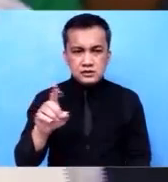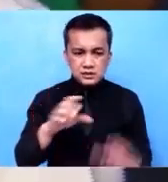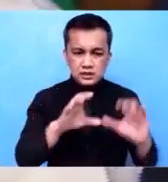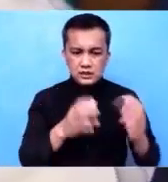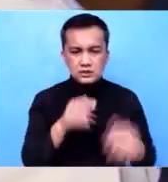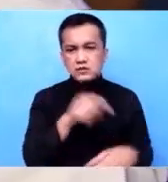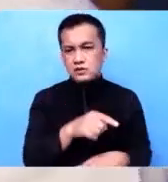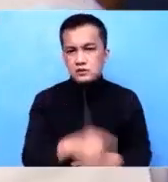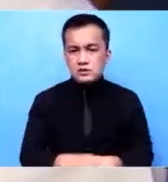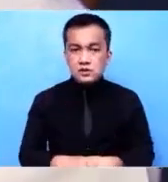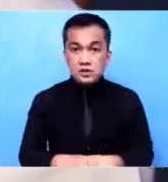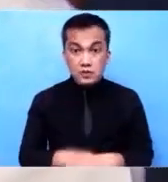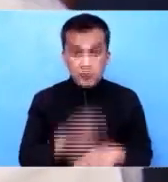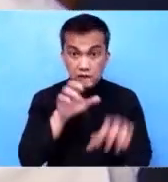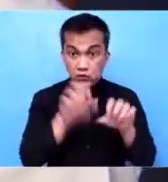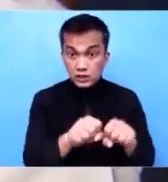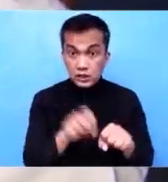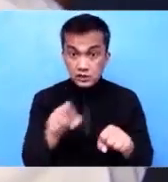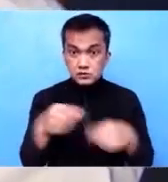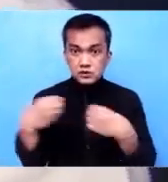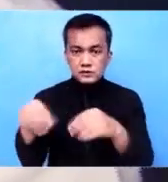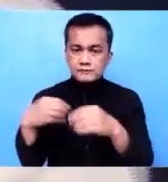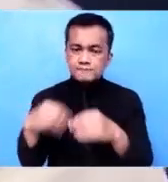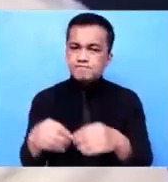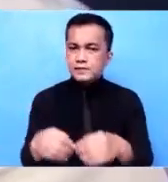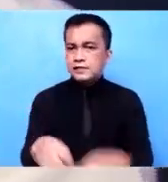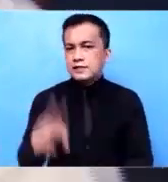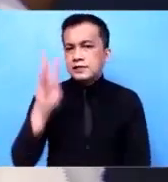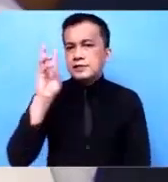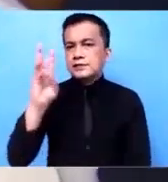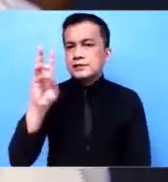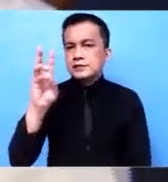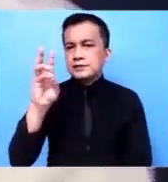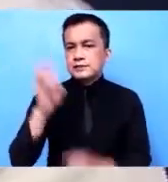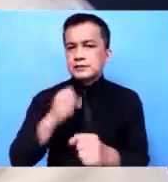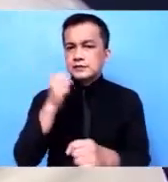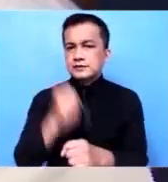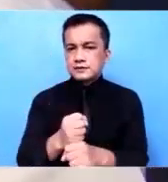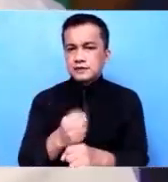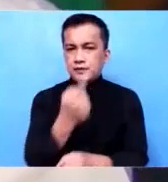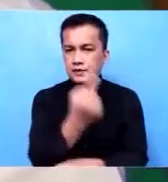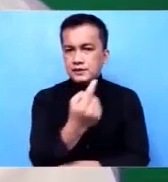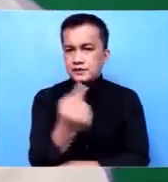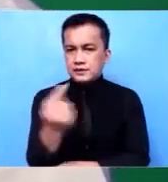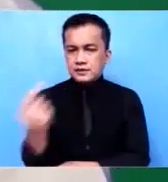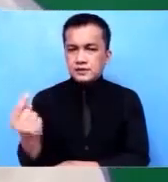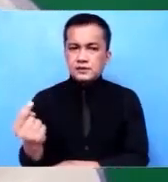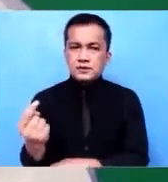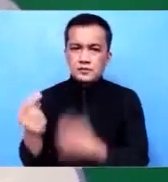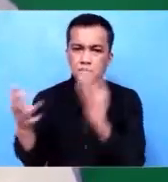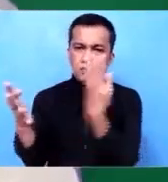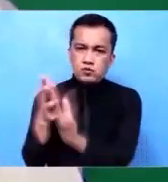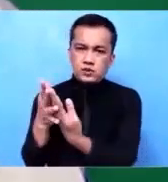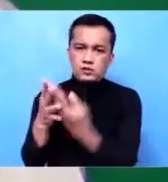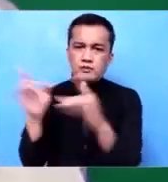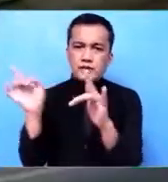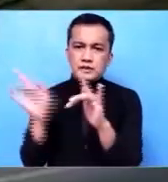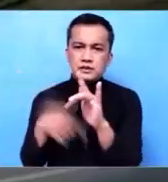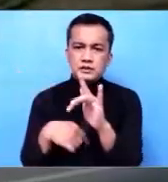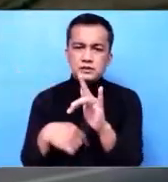nahuli ka nito, 6 years, no? Kada isa ang bubunin mo na penalty na